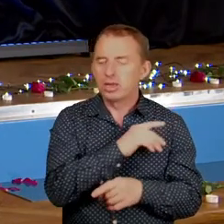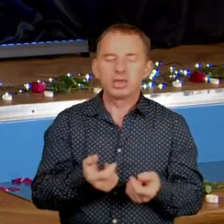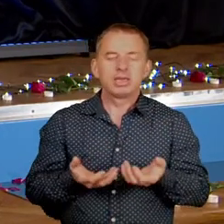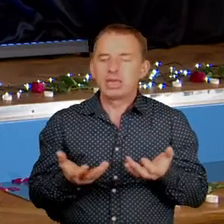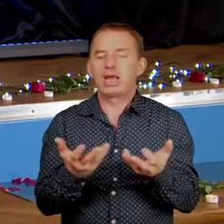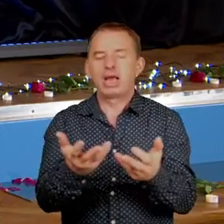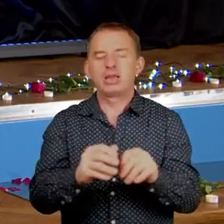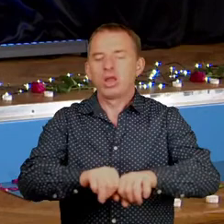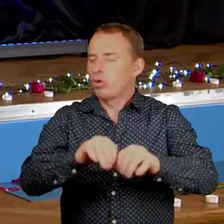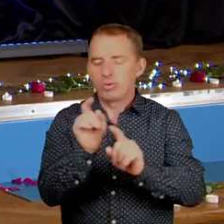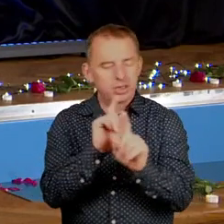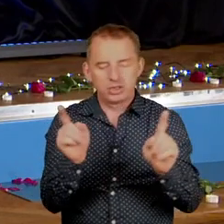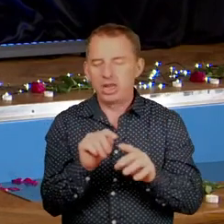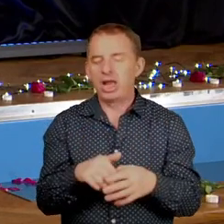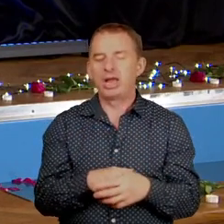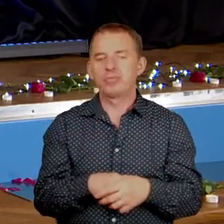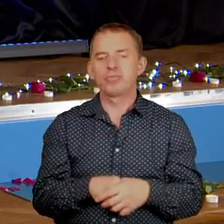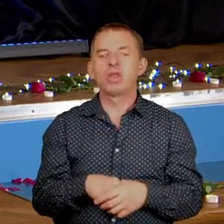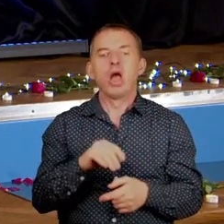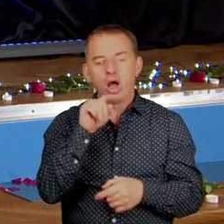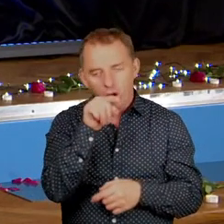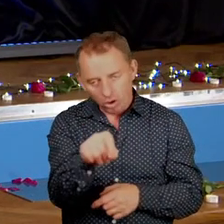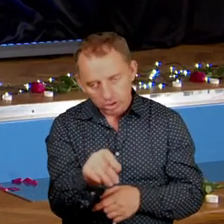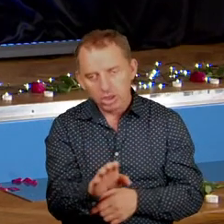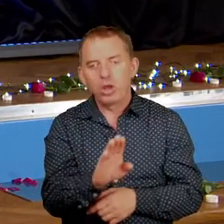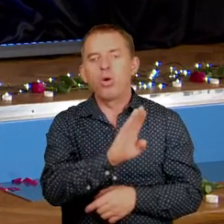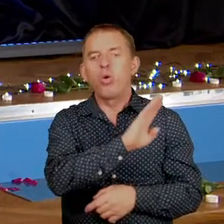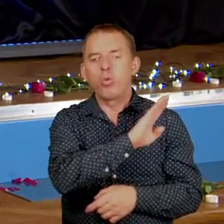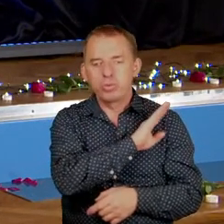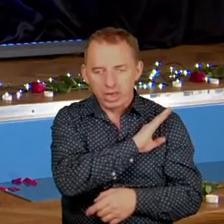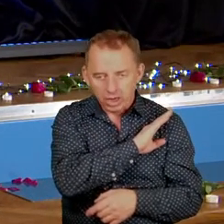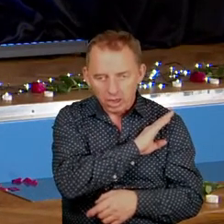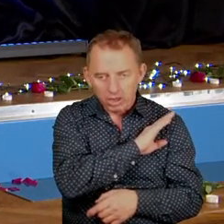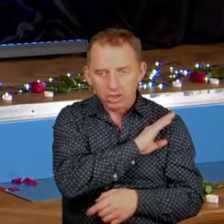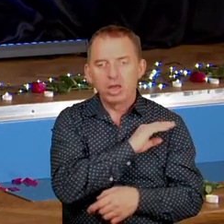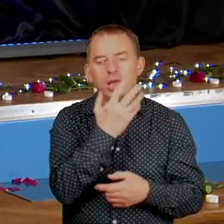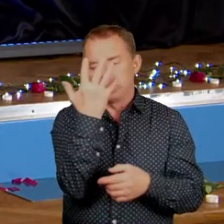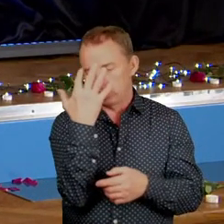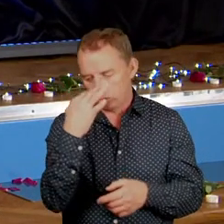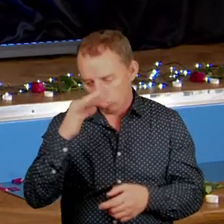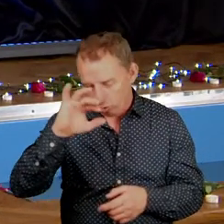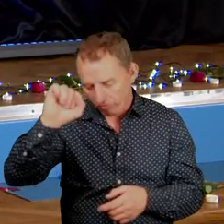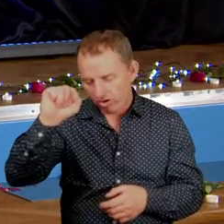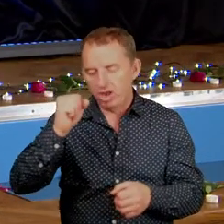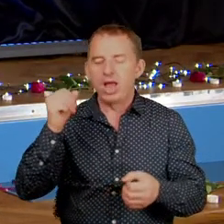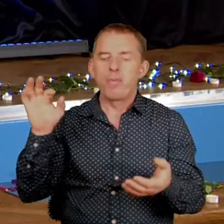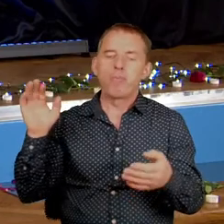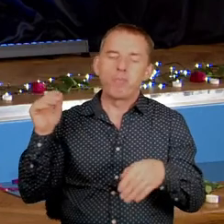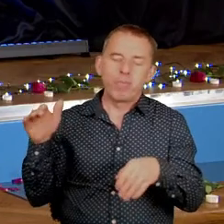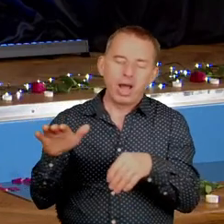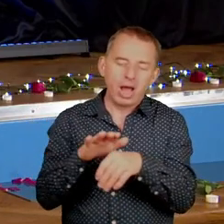They died triumphantly at hope. Oni umierali triumfując i pełni nadziei.